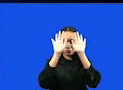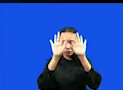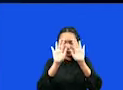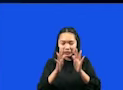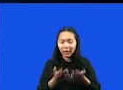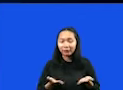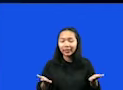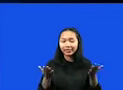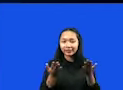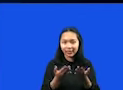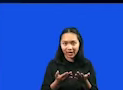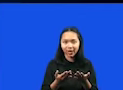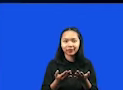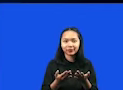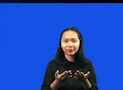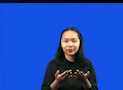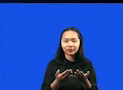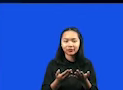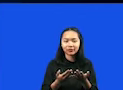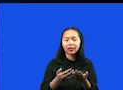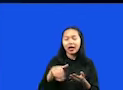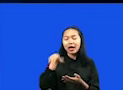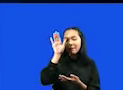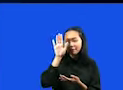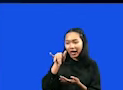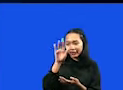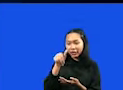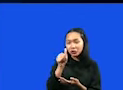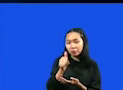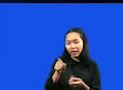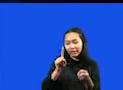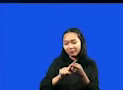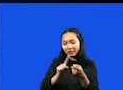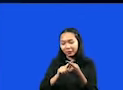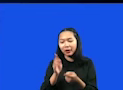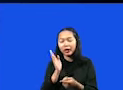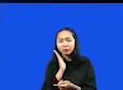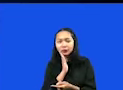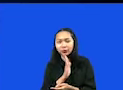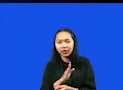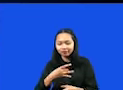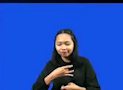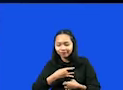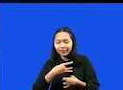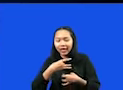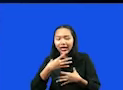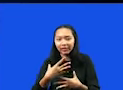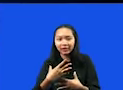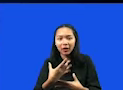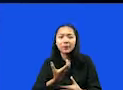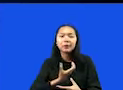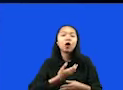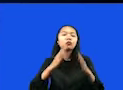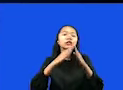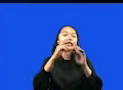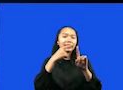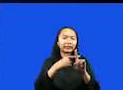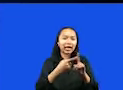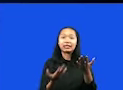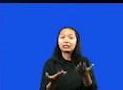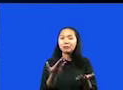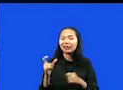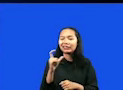enggak apa ya karena mereka kan krisis identitas ya lagi mencari jati diri Gimana bisa merangkul